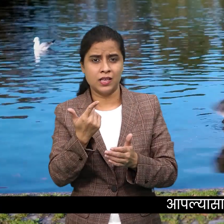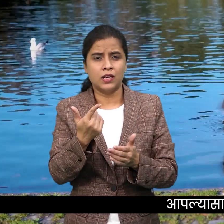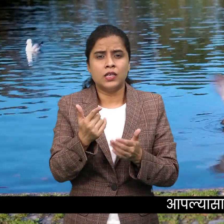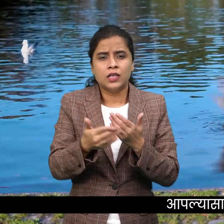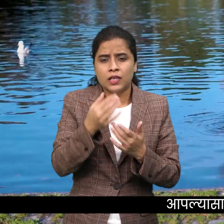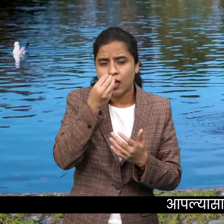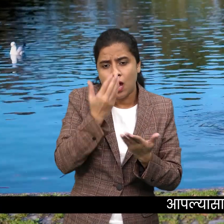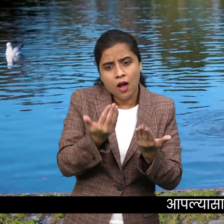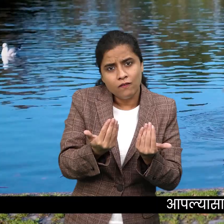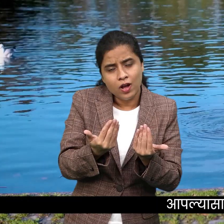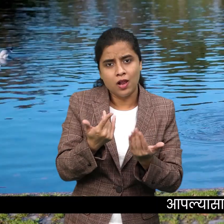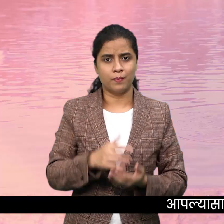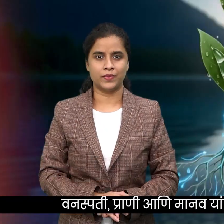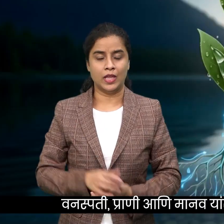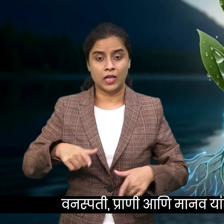आपल्यासाठी सहज उपलब्ध आहे.